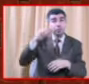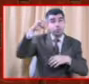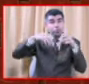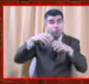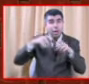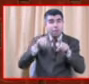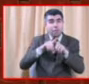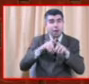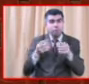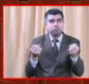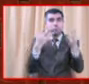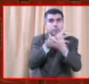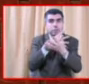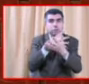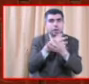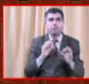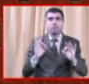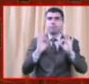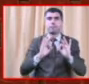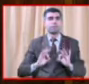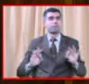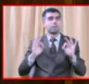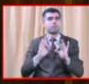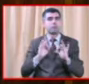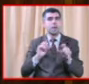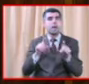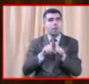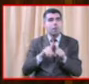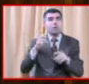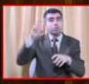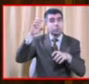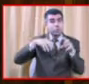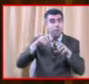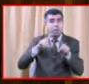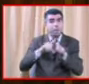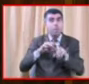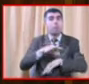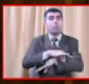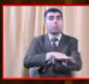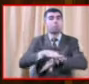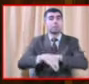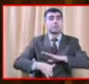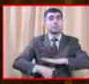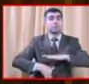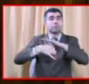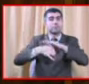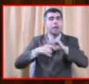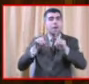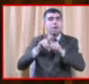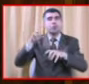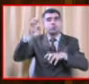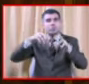مفاجئة، بحيث أن الأرصاد الجوية أصدرت نشرة